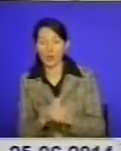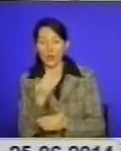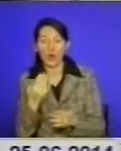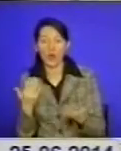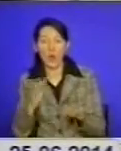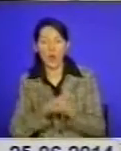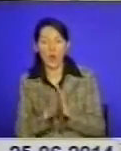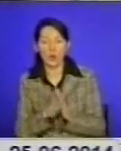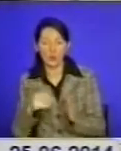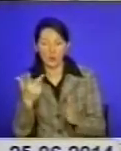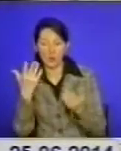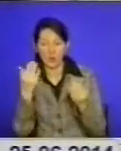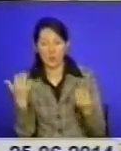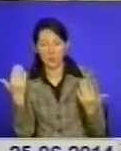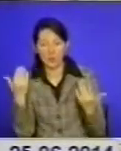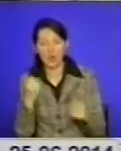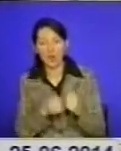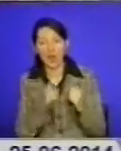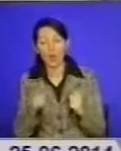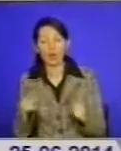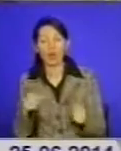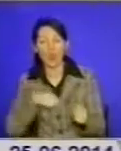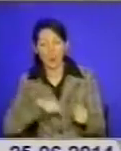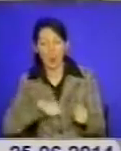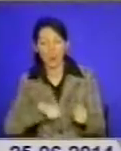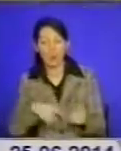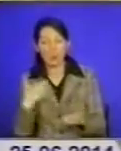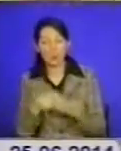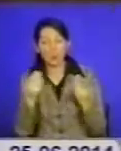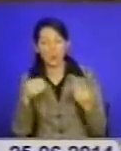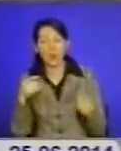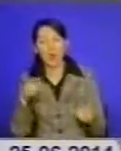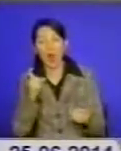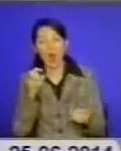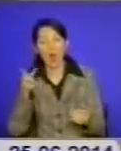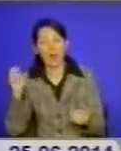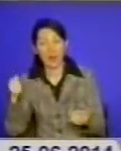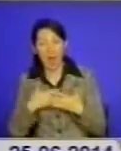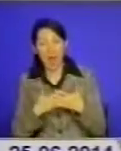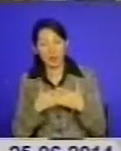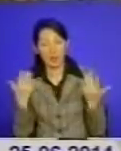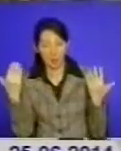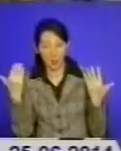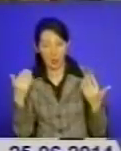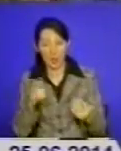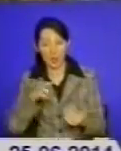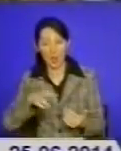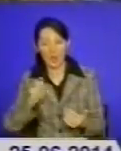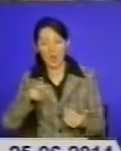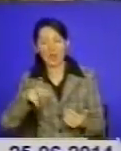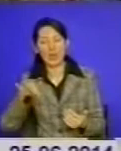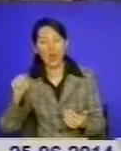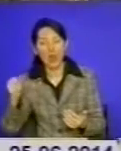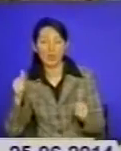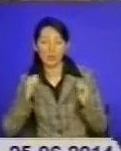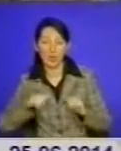типу характеру свій відпочинок. Якщо холерики надають перевагу активному відпочинку, то меланхоліки люблять спокійніші місця. Для них відпочинок